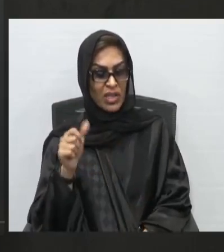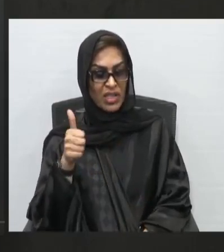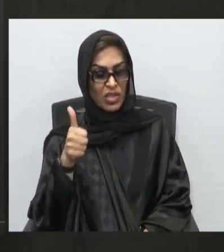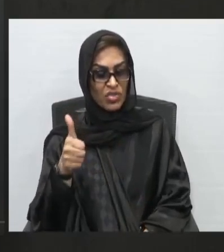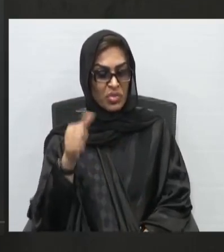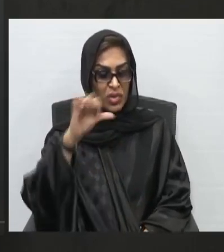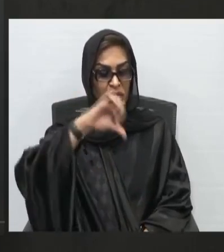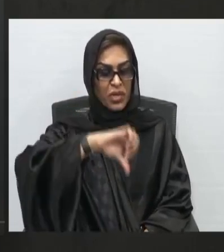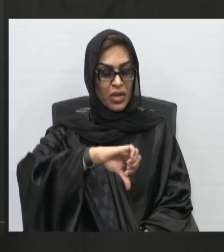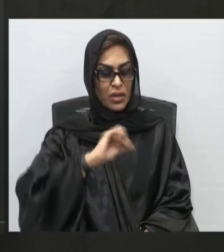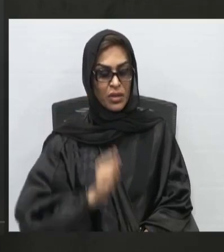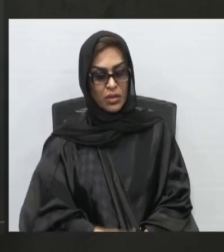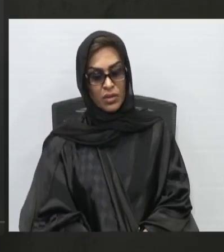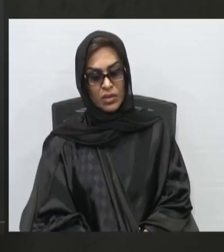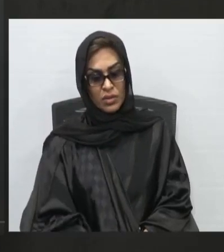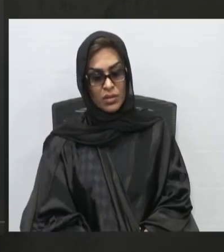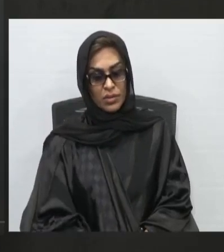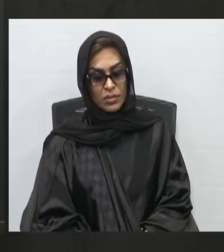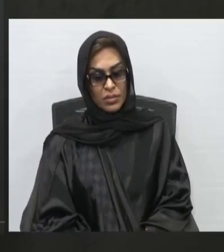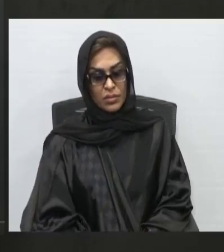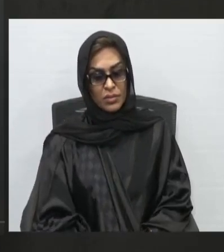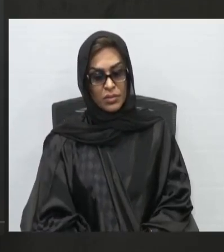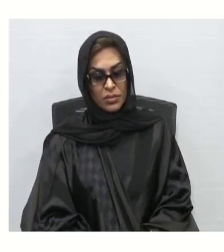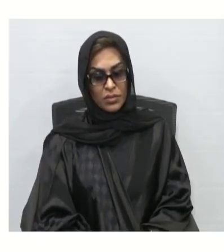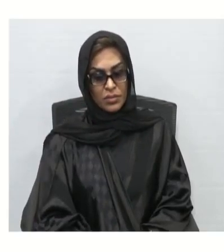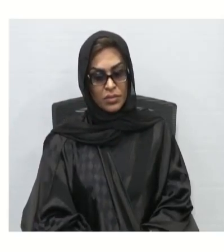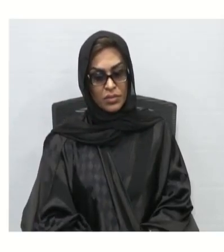مس سلبيات التي قد حدثت لك